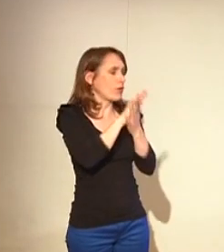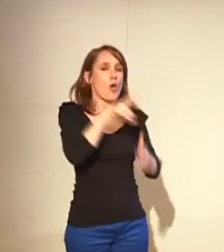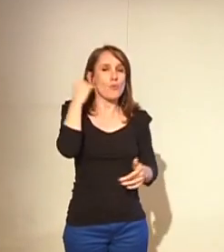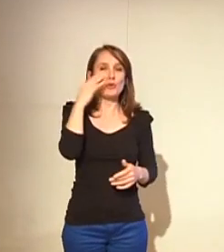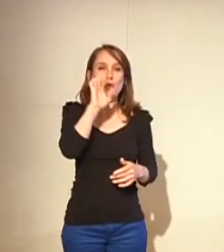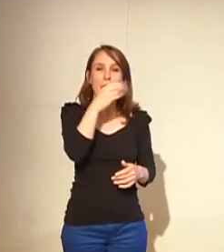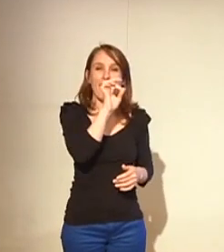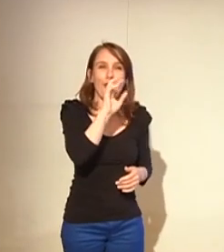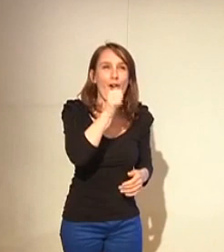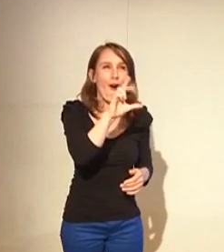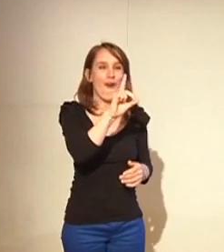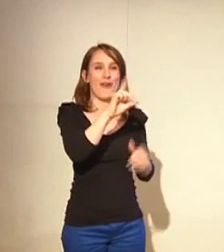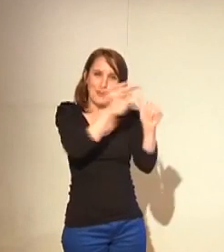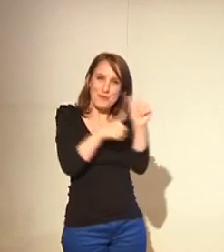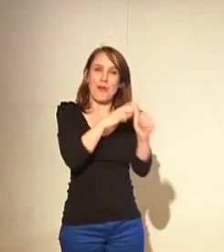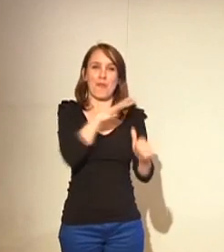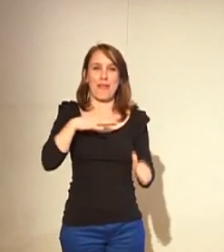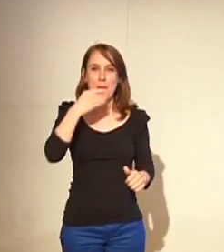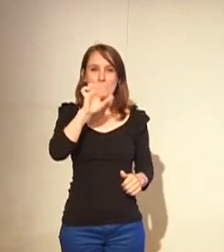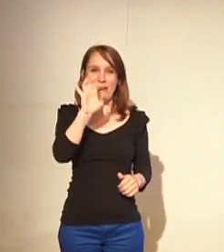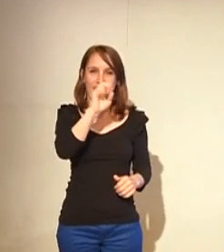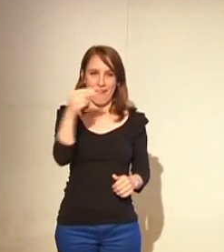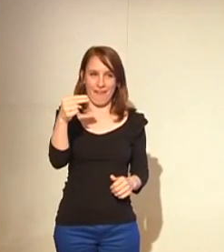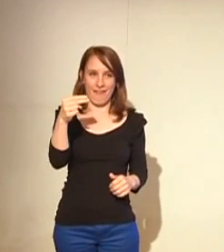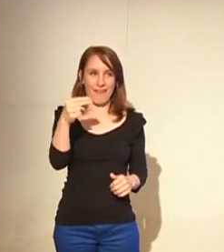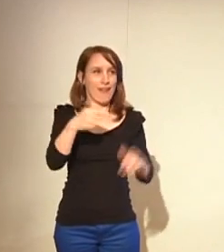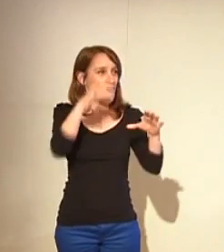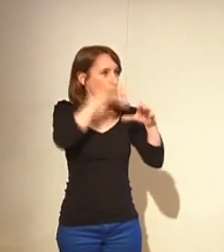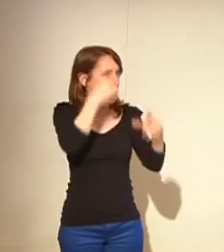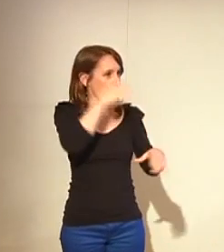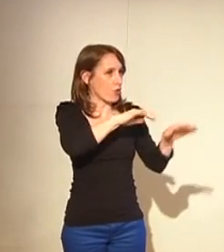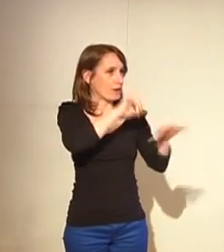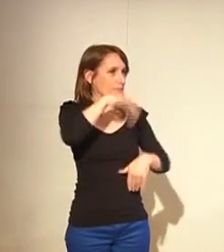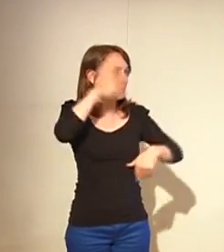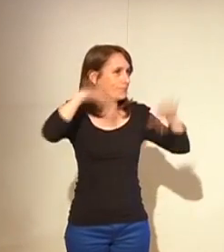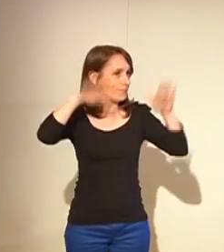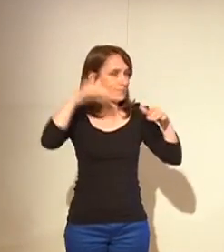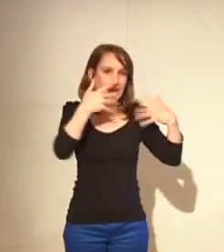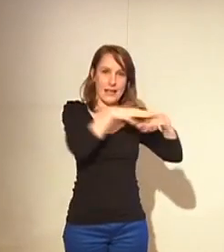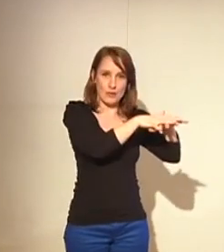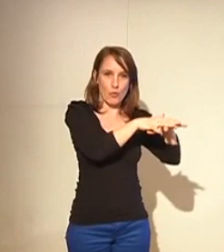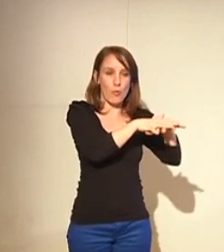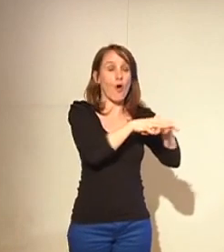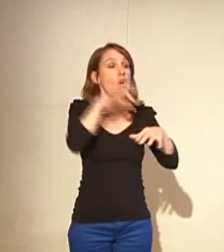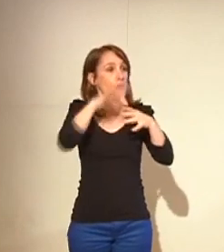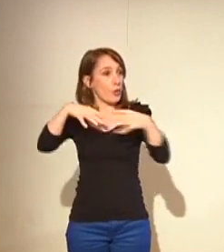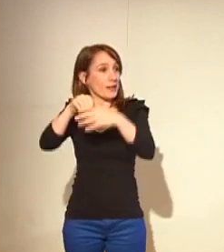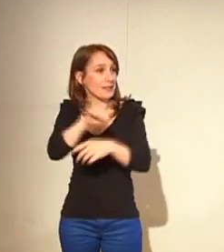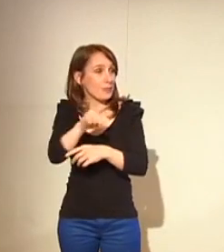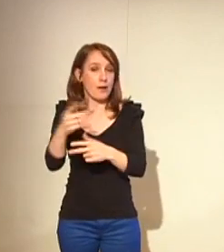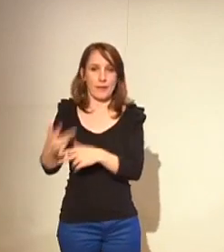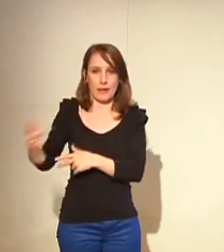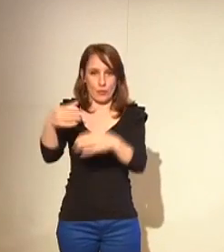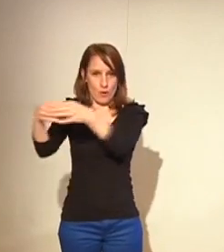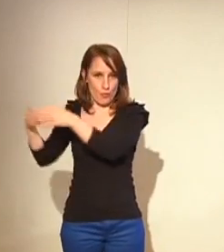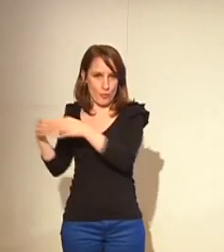Bertrand a pour suppléante madame Martin qui est pour rassemblement qui ne prend pas part au vote les trois